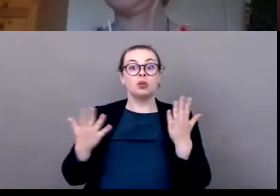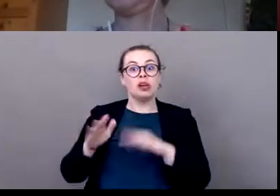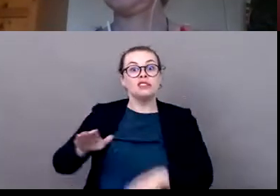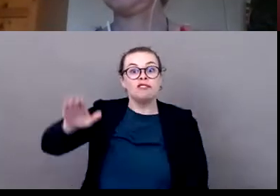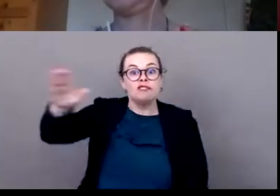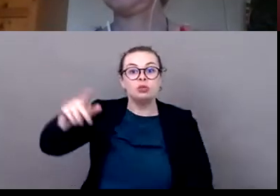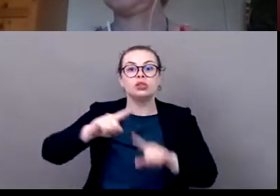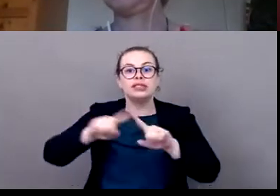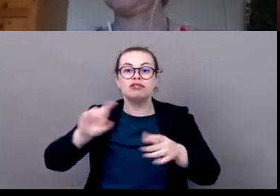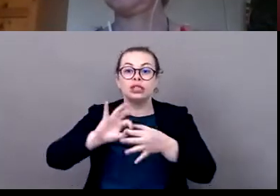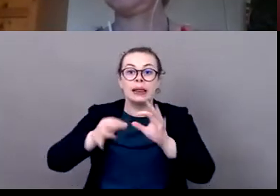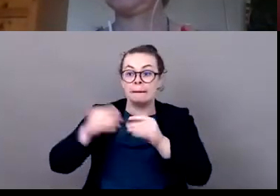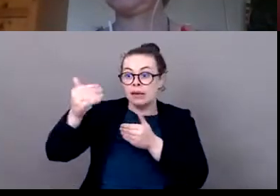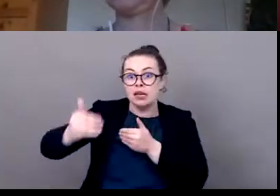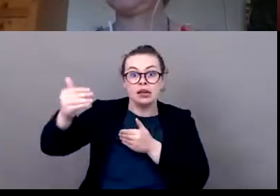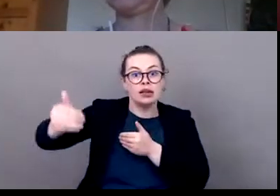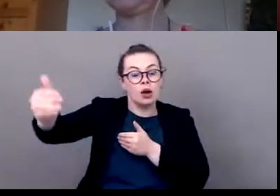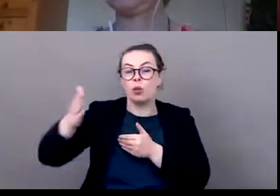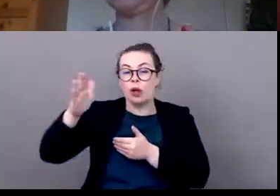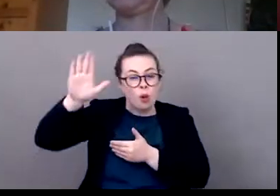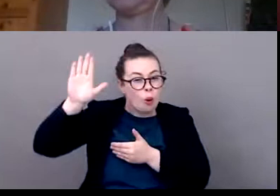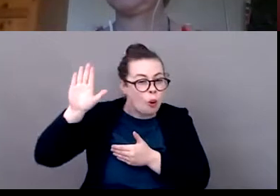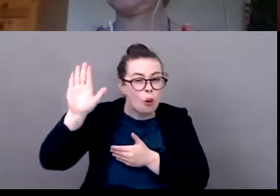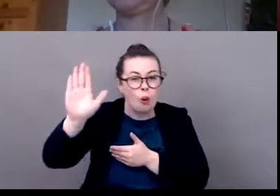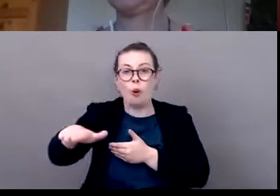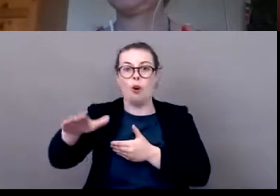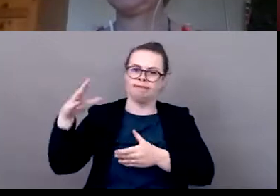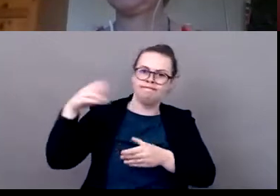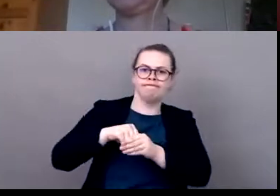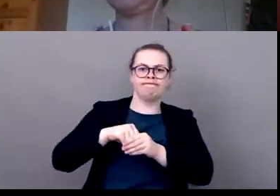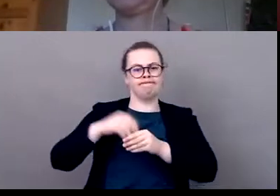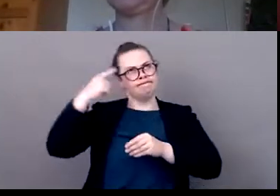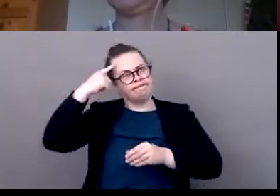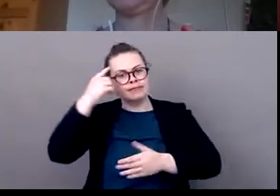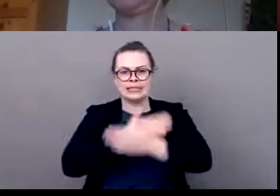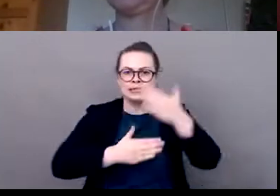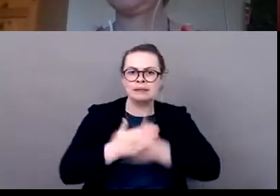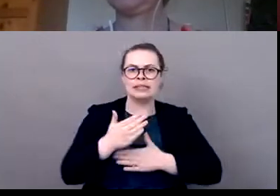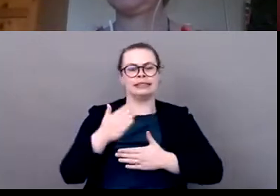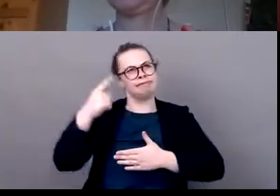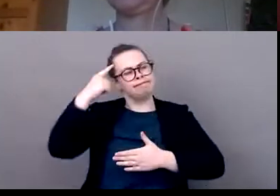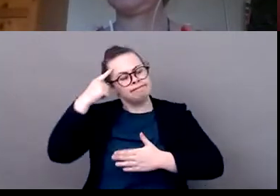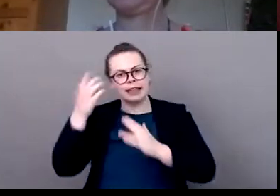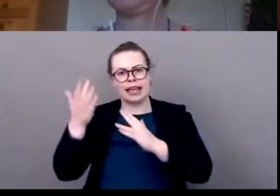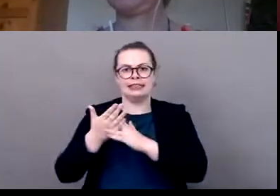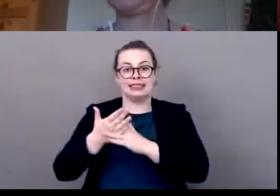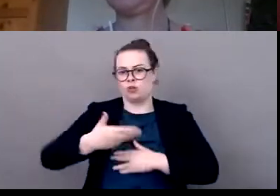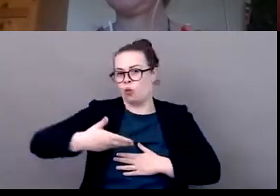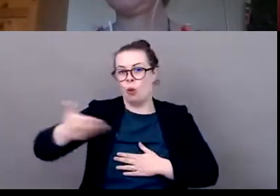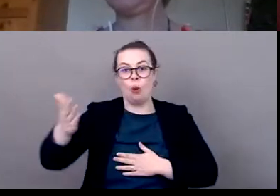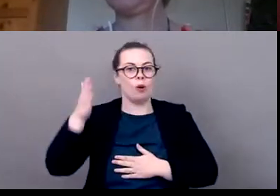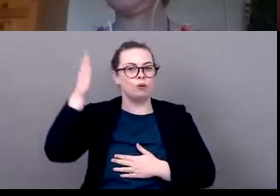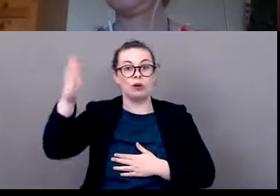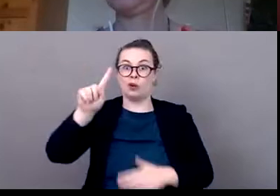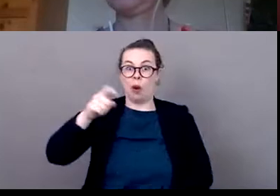2022, Paris 2024, ensuite en 2026 et ensuite les Jeux paralympiques. Eh bien, tous ces événements sont inclus